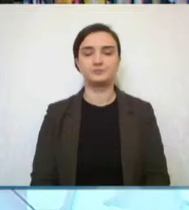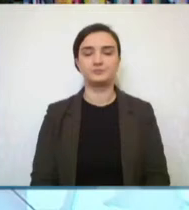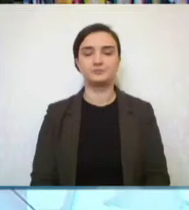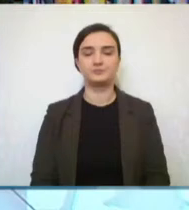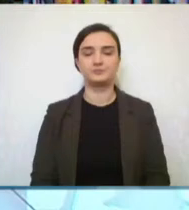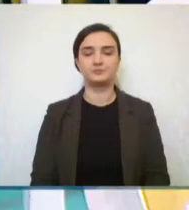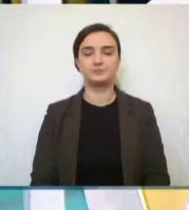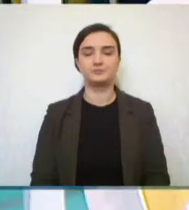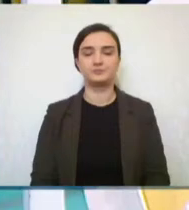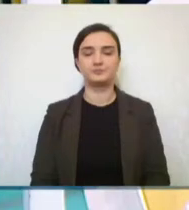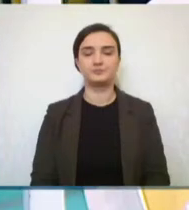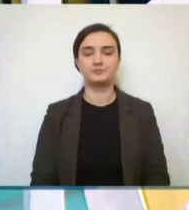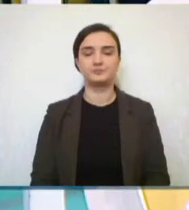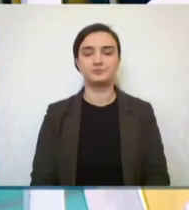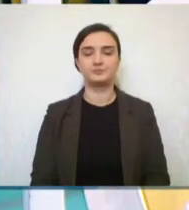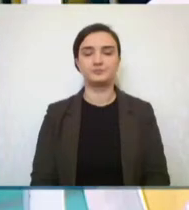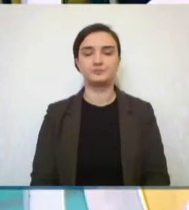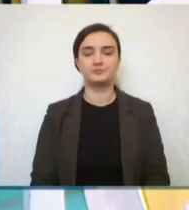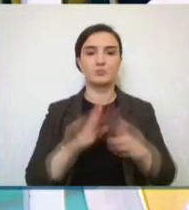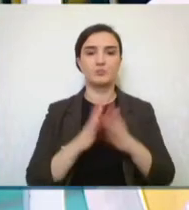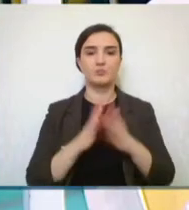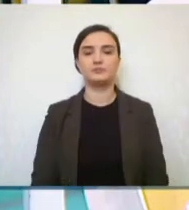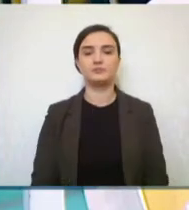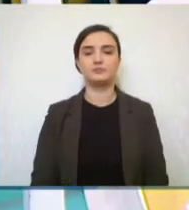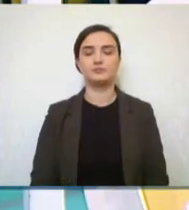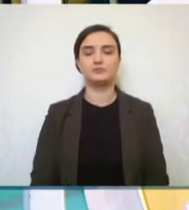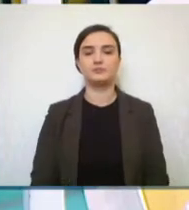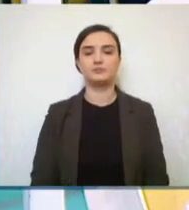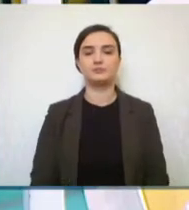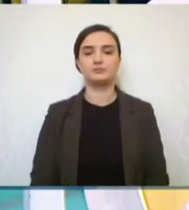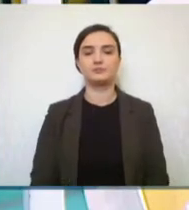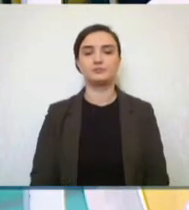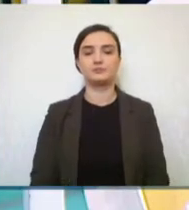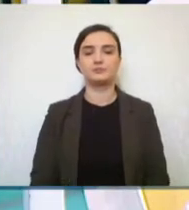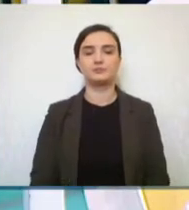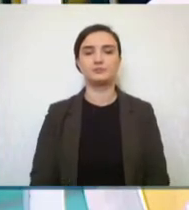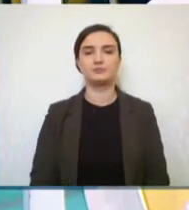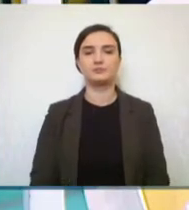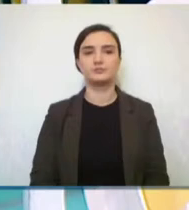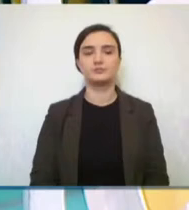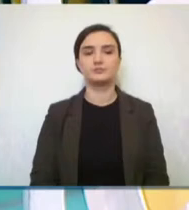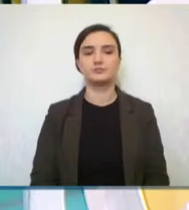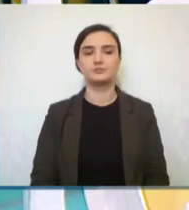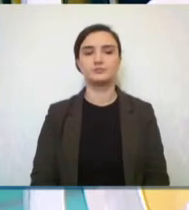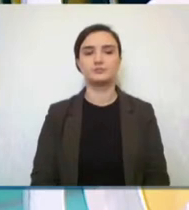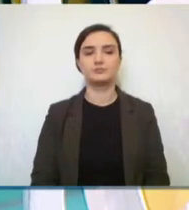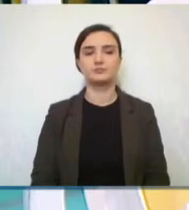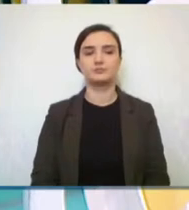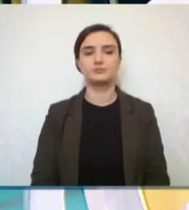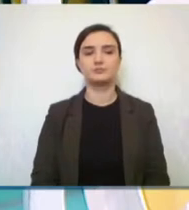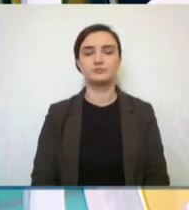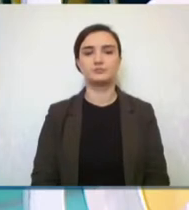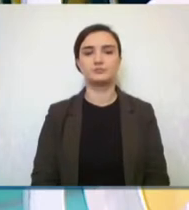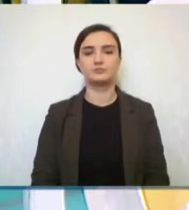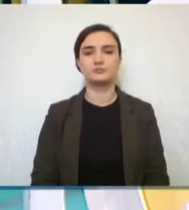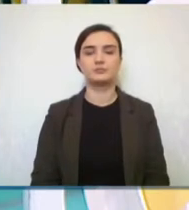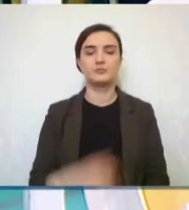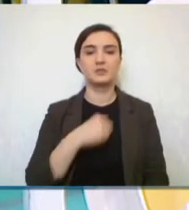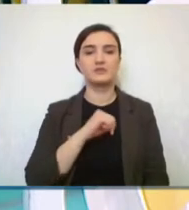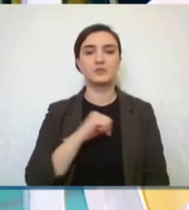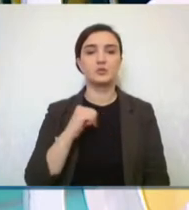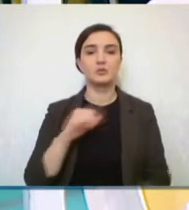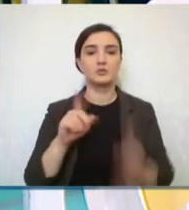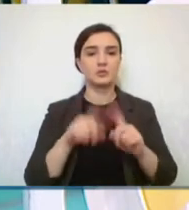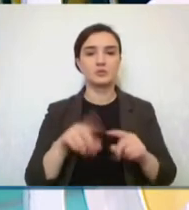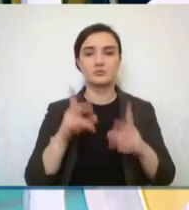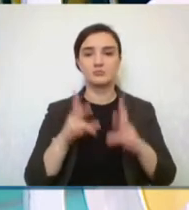თუ ლაპარაკობთ ფსიქოლოგიურ მდგომარეობაზე და არა რეალურზე, იმიტომ მე თვითონ არ მქონია, მაგრამ ვინც გადაიტანა, მეუბნებიან